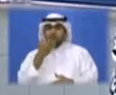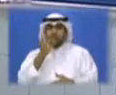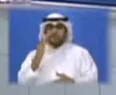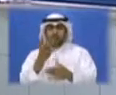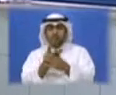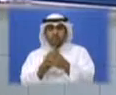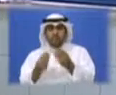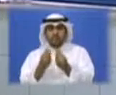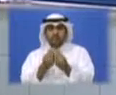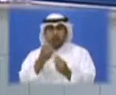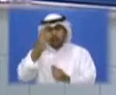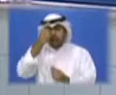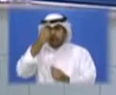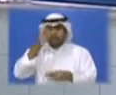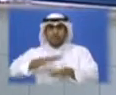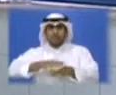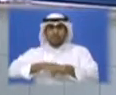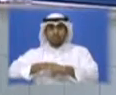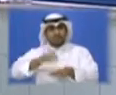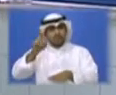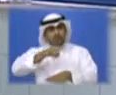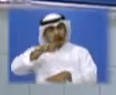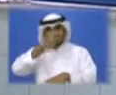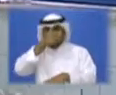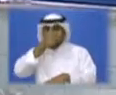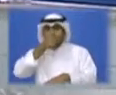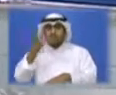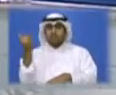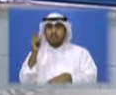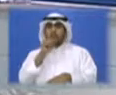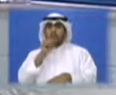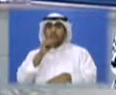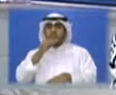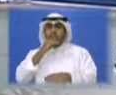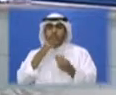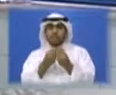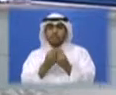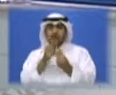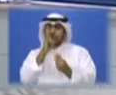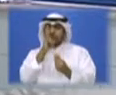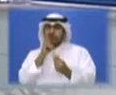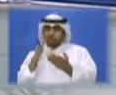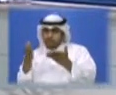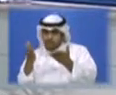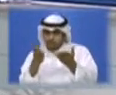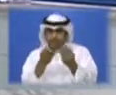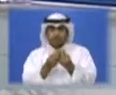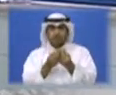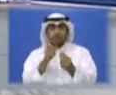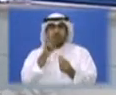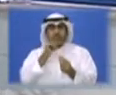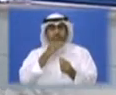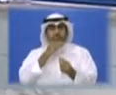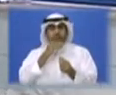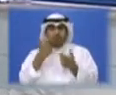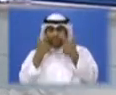فيه بس most of them أغلب شيء صراحة، حتى في العلاج لأن تدرون العلاج الطبيعي مو عيادة إيه يكشف يروح، لا يكون مثلا 3 مرات